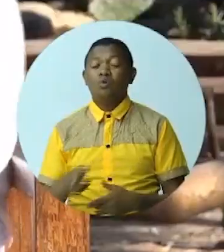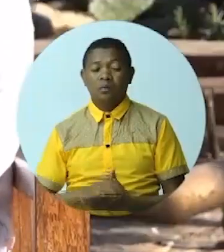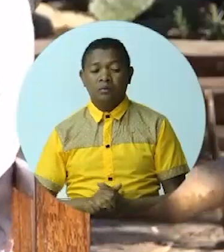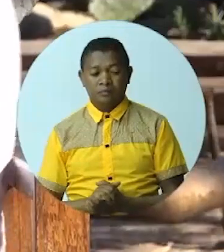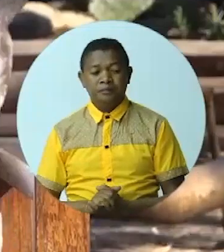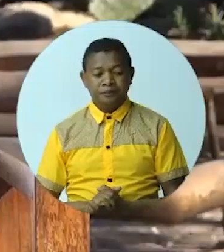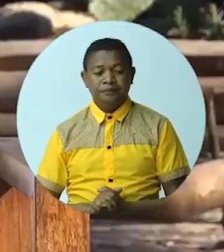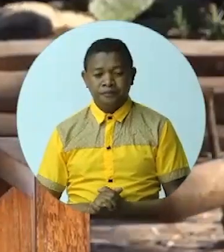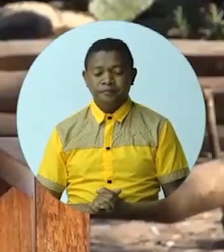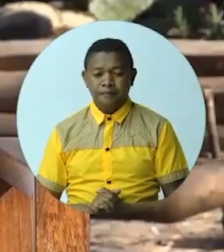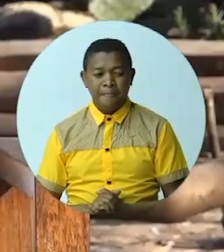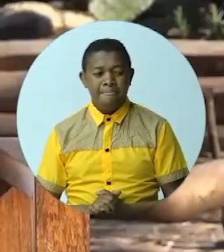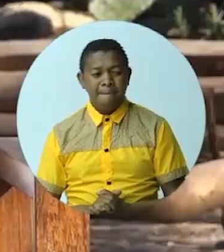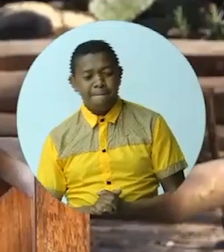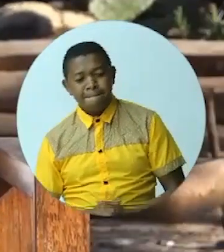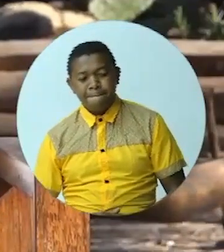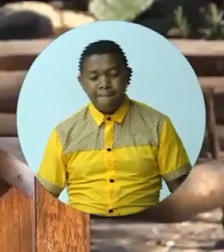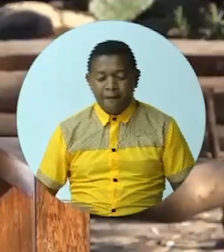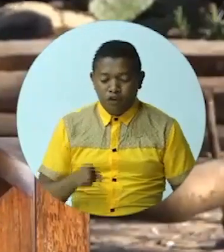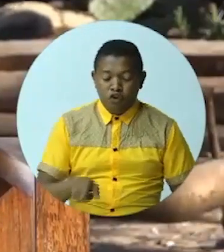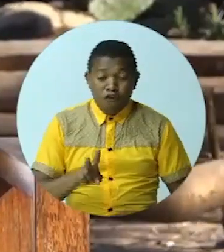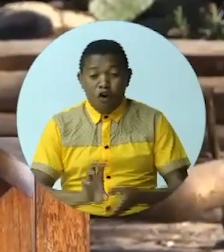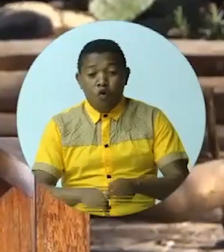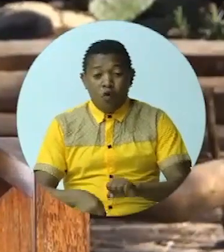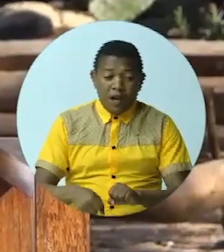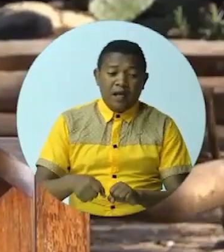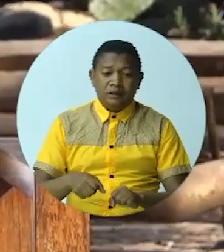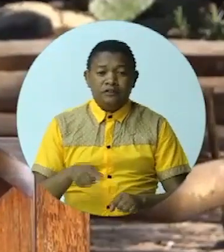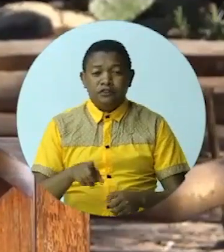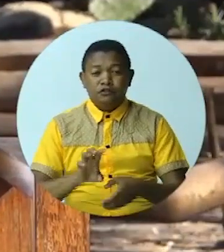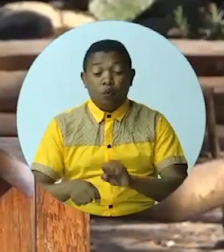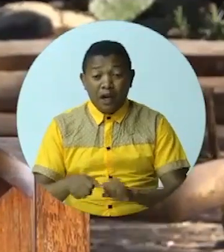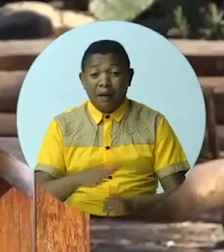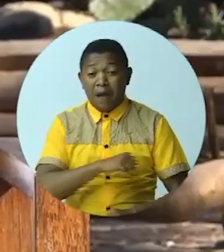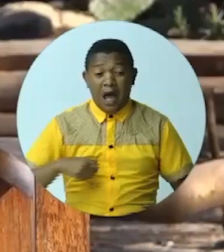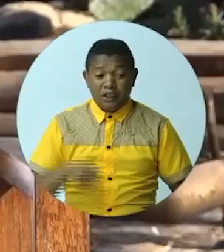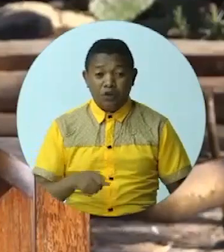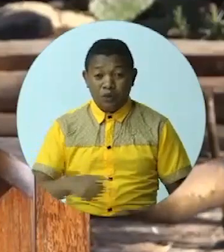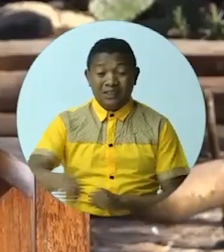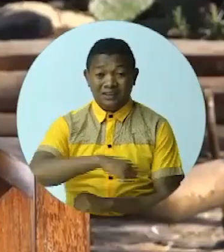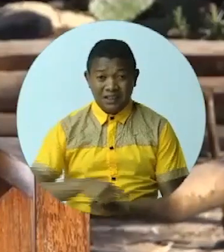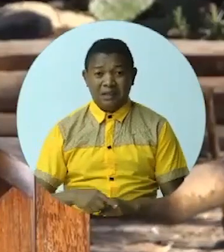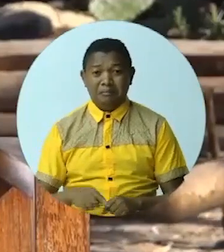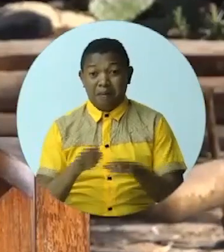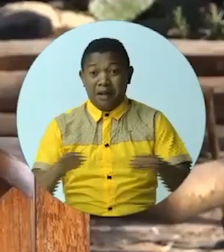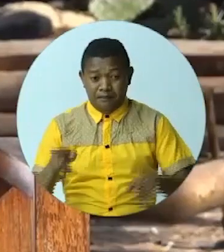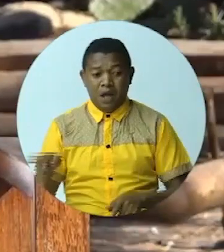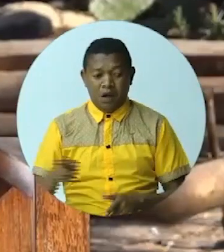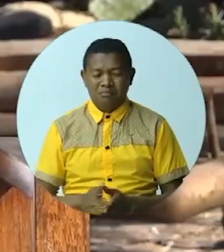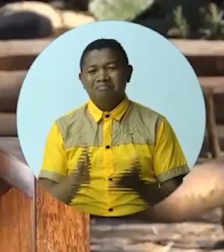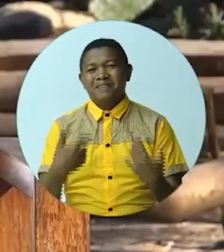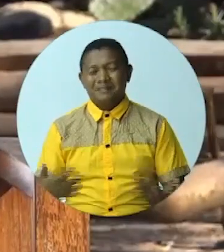Ny vaholana maharitra ho apetratsika dia